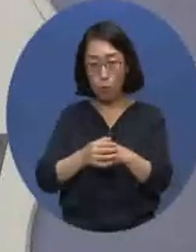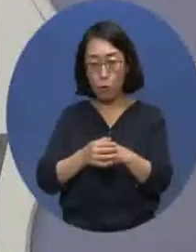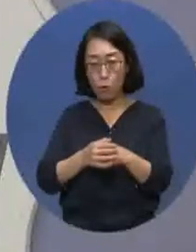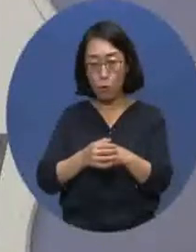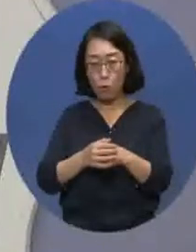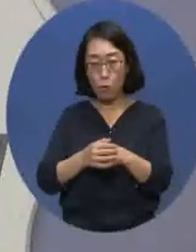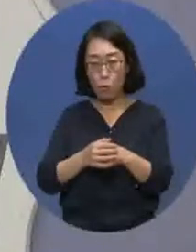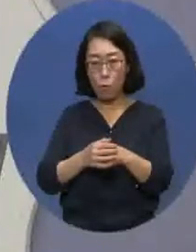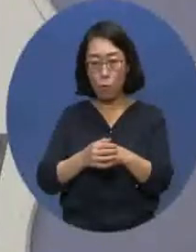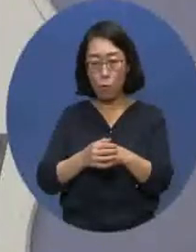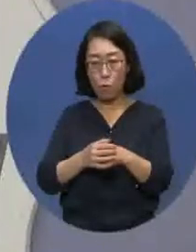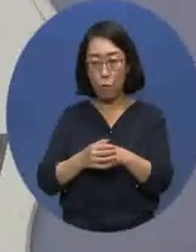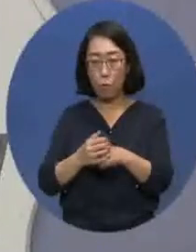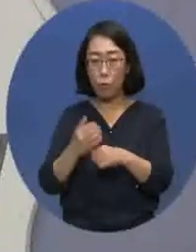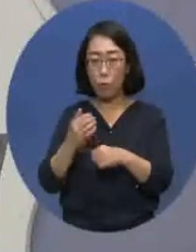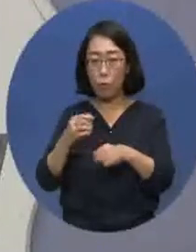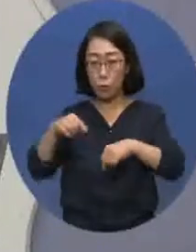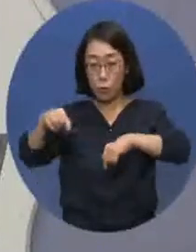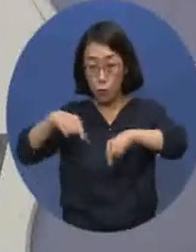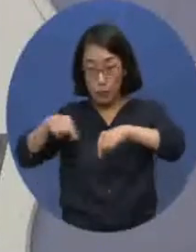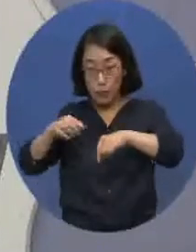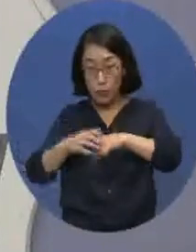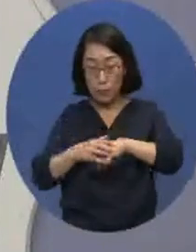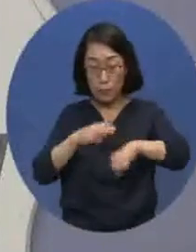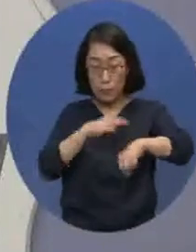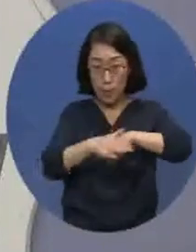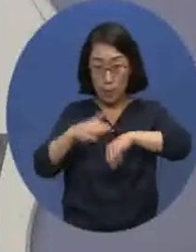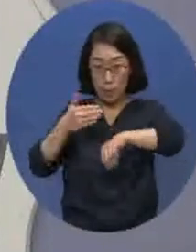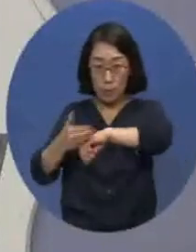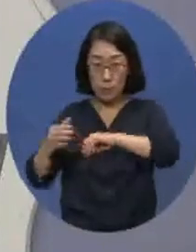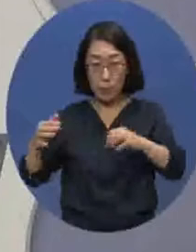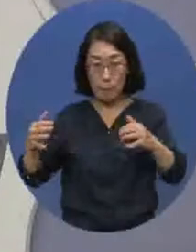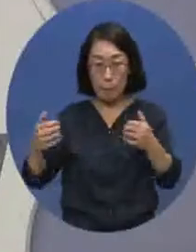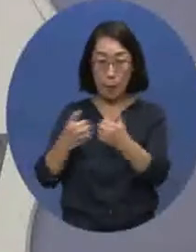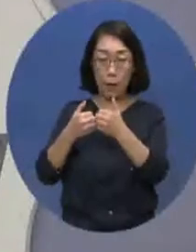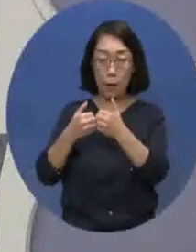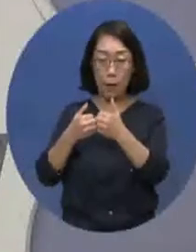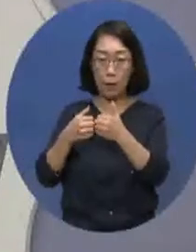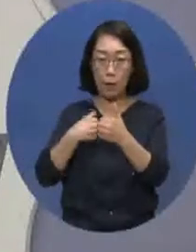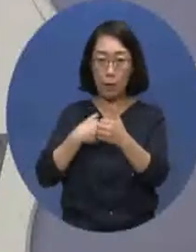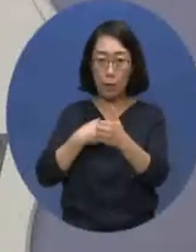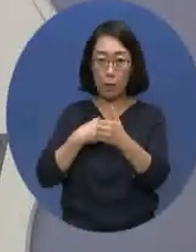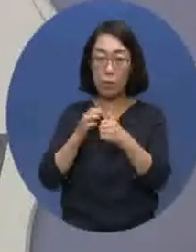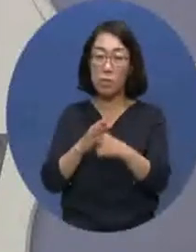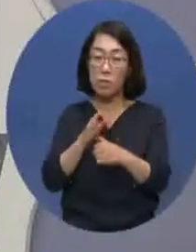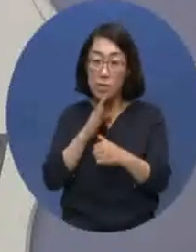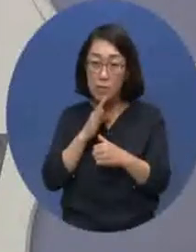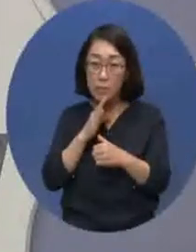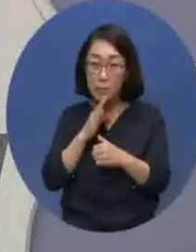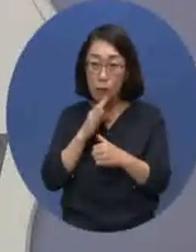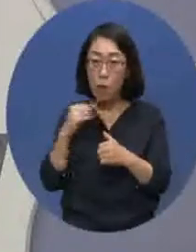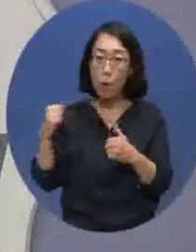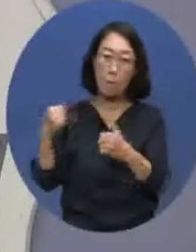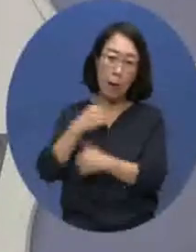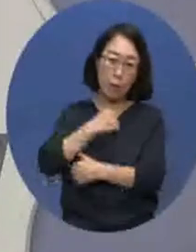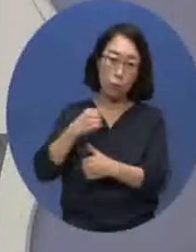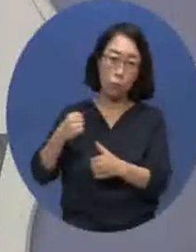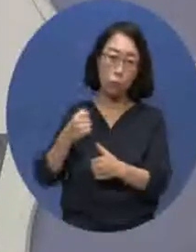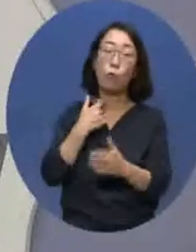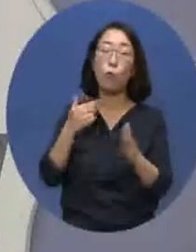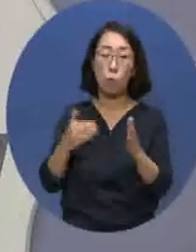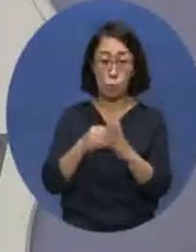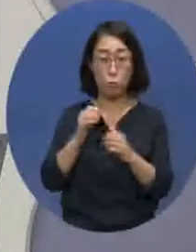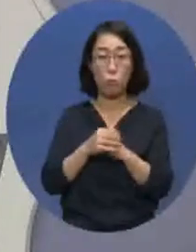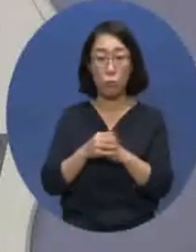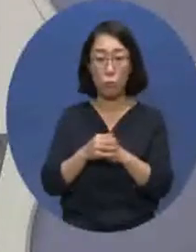성향에 어 극단 이다 보니까 저는 많이 맞았어요 선거 운동을 할 때 맞기도 하고